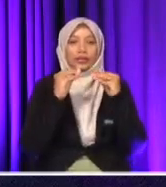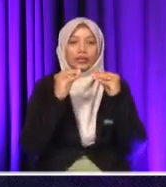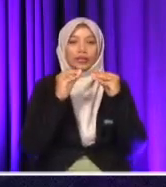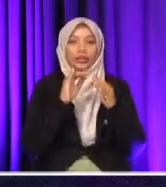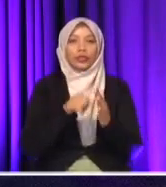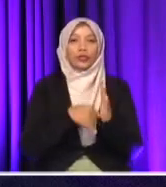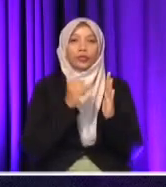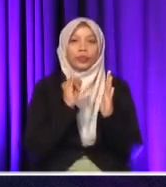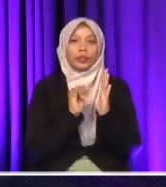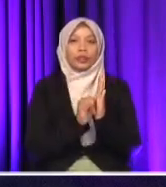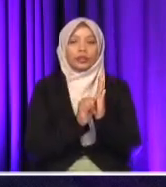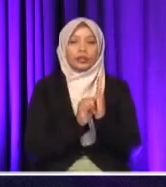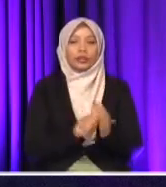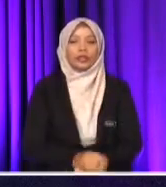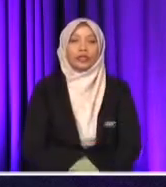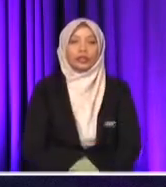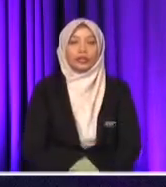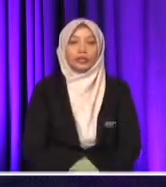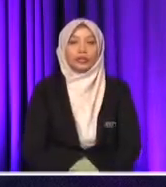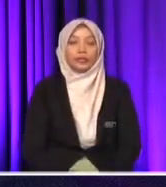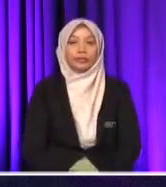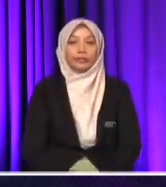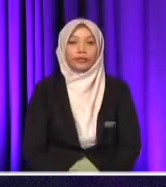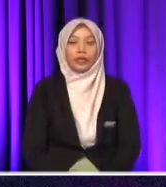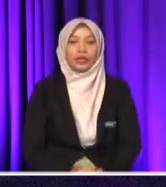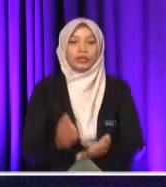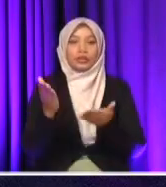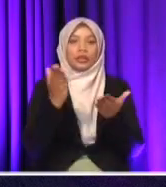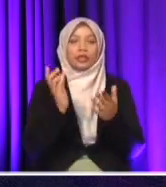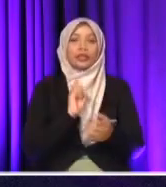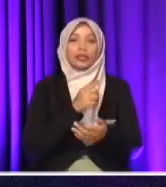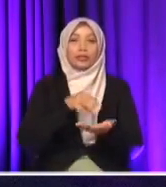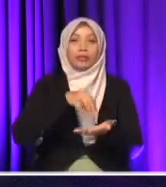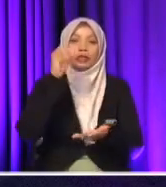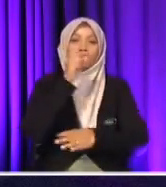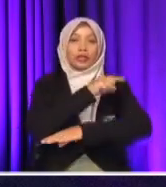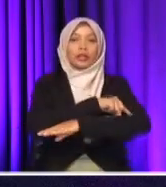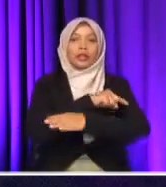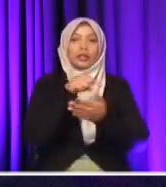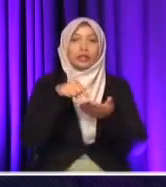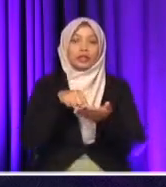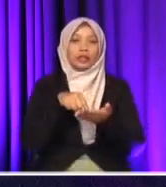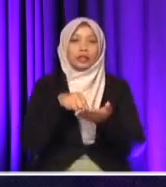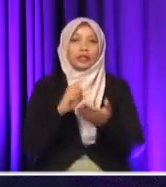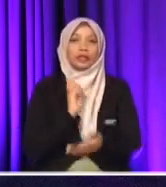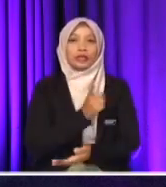dan elektronik, Cikgu. Ya, betul. Silakan, Cikgu. Ya. Okey, kita belajar hari ini. Hari ini kita